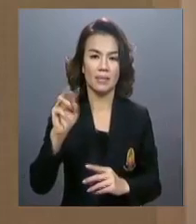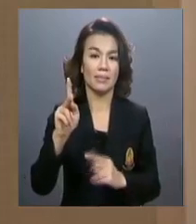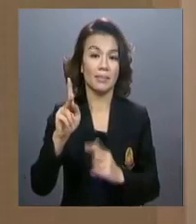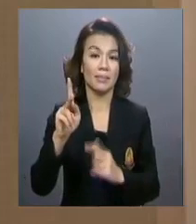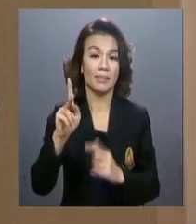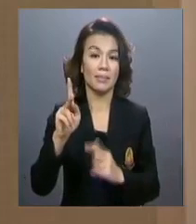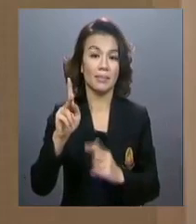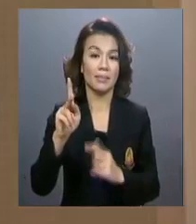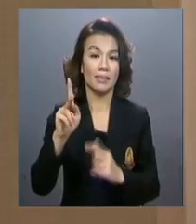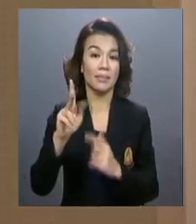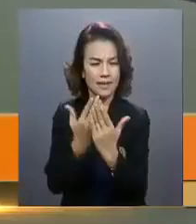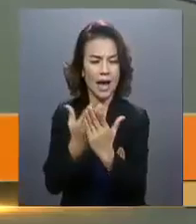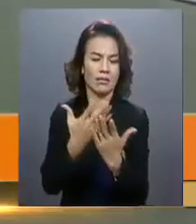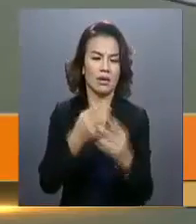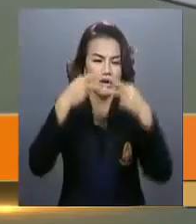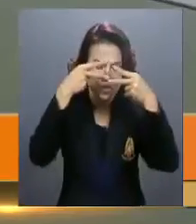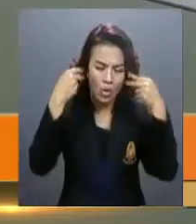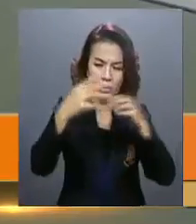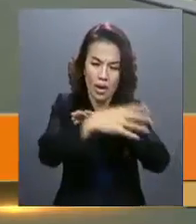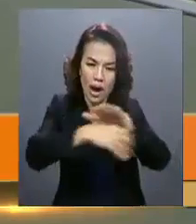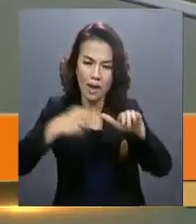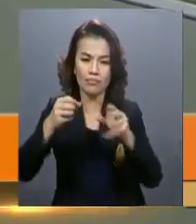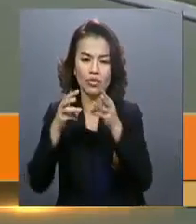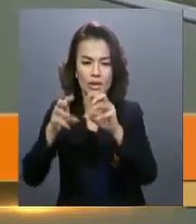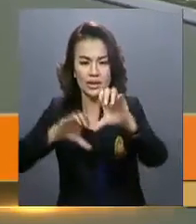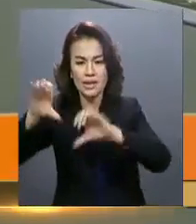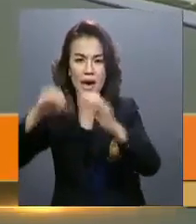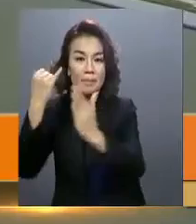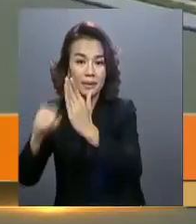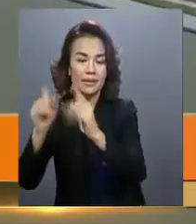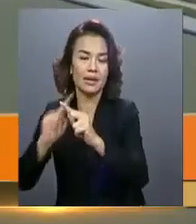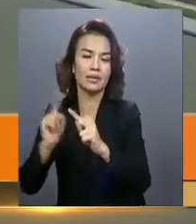นี่ครับส่งให้กับอัยการภายในวันที่11สิงหาคม